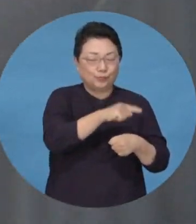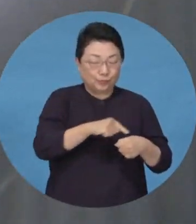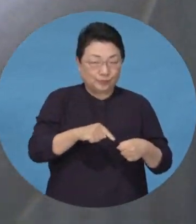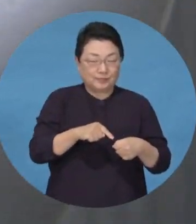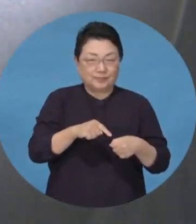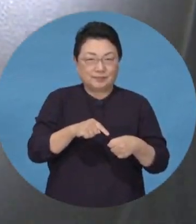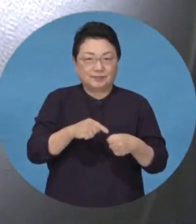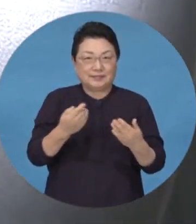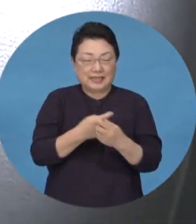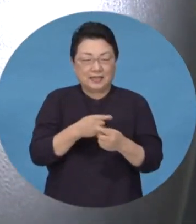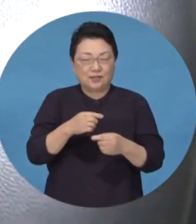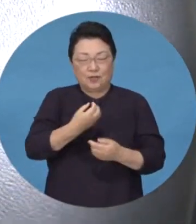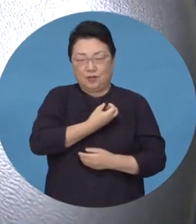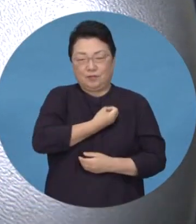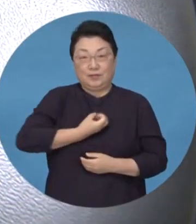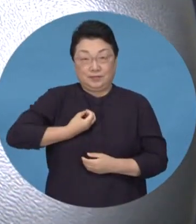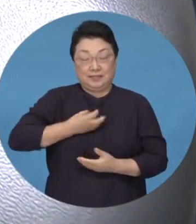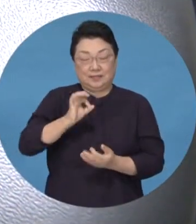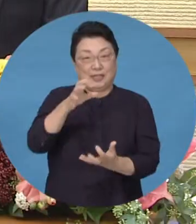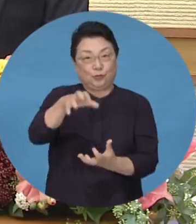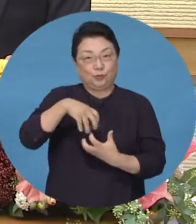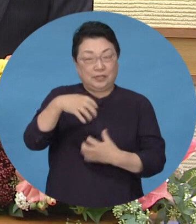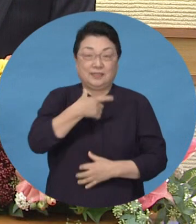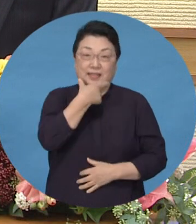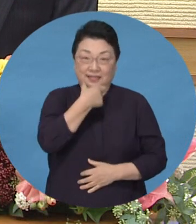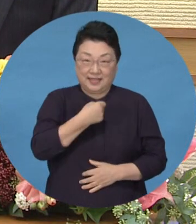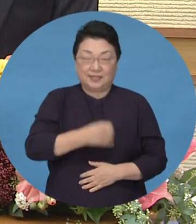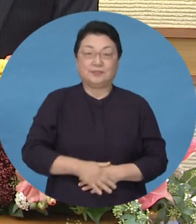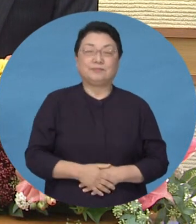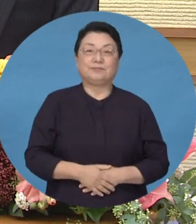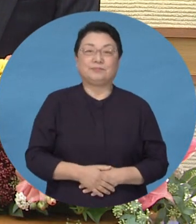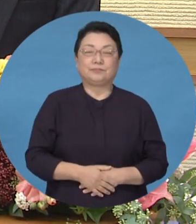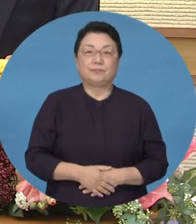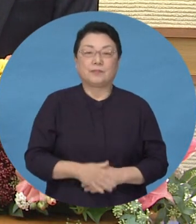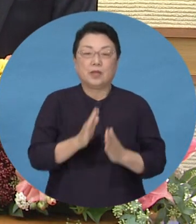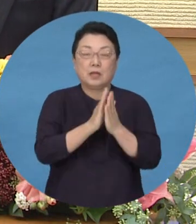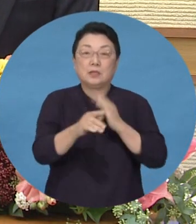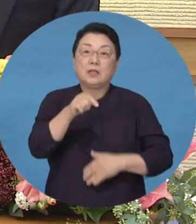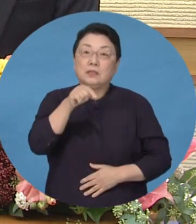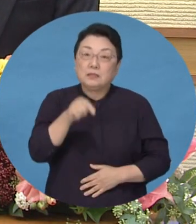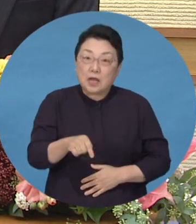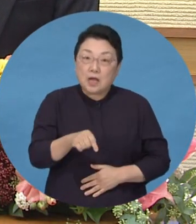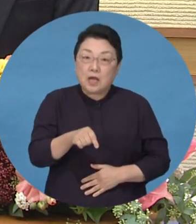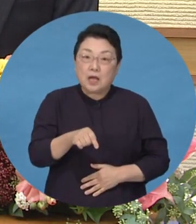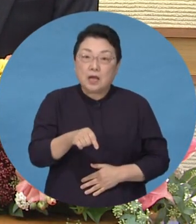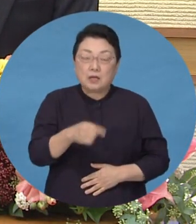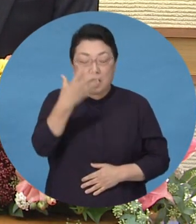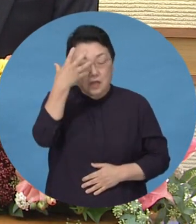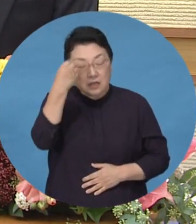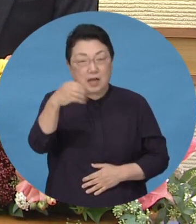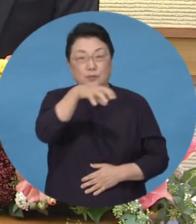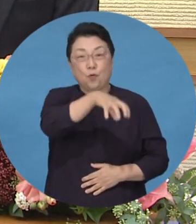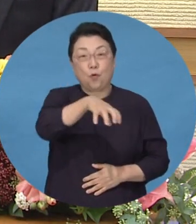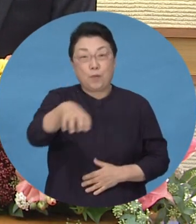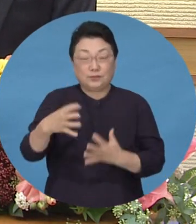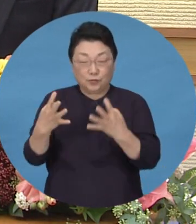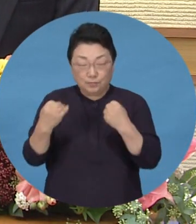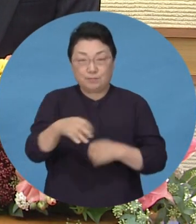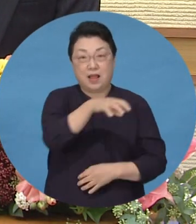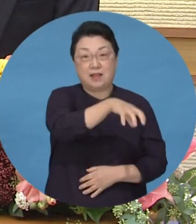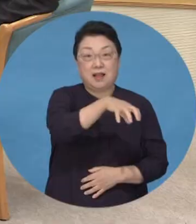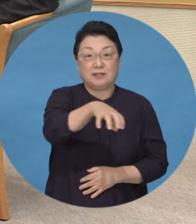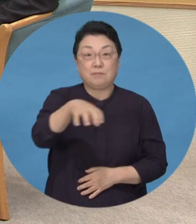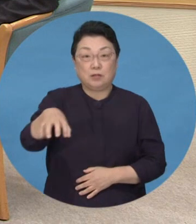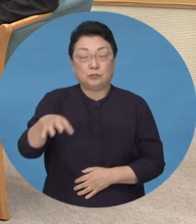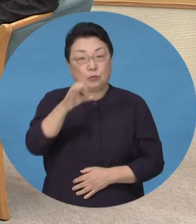でより高い収益を上げていただきたいあの県内にはですね魅力的な観光資源が豊富にあるかと思うんですけれど